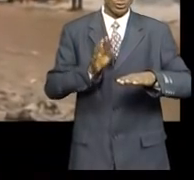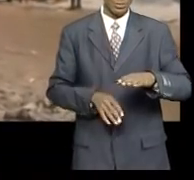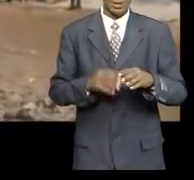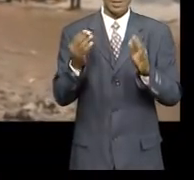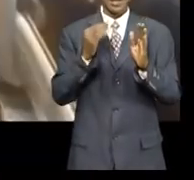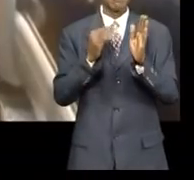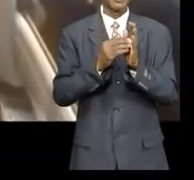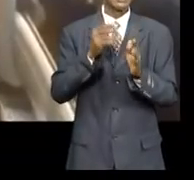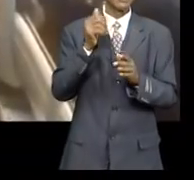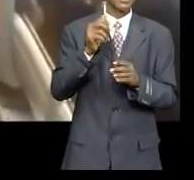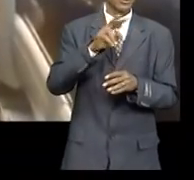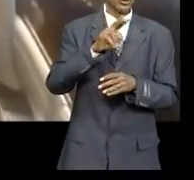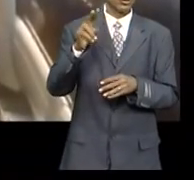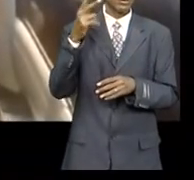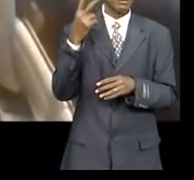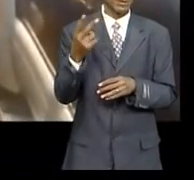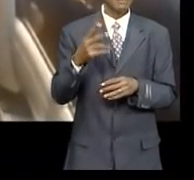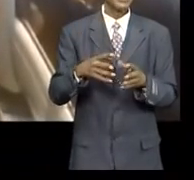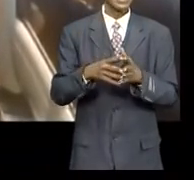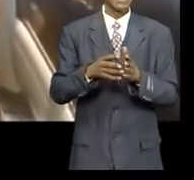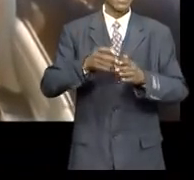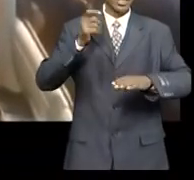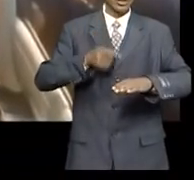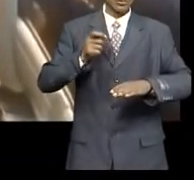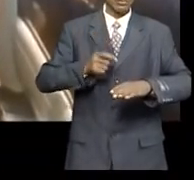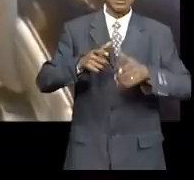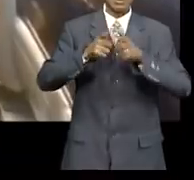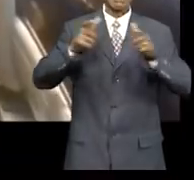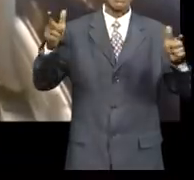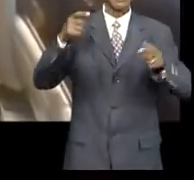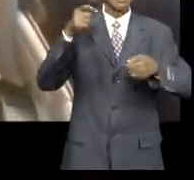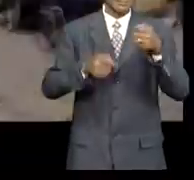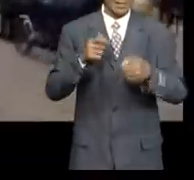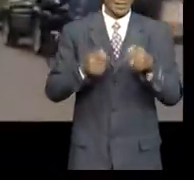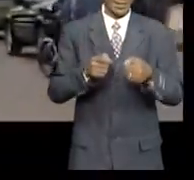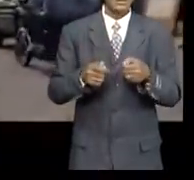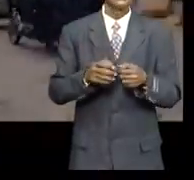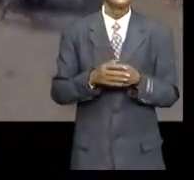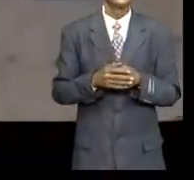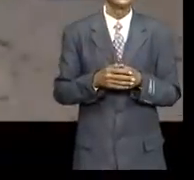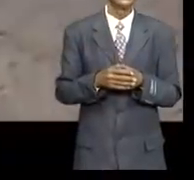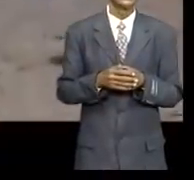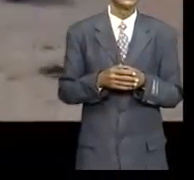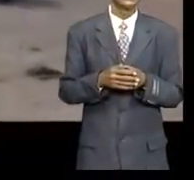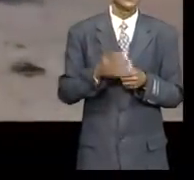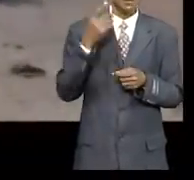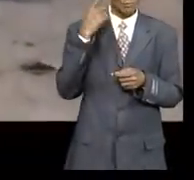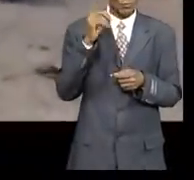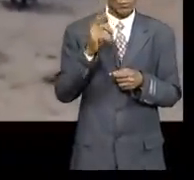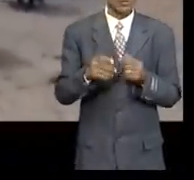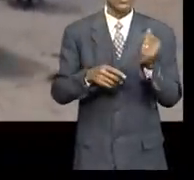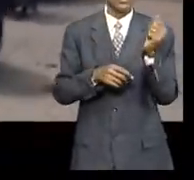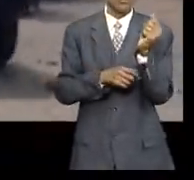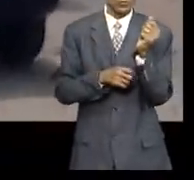29 janvier 2020 par le tribunal de grande instance Kinshasa-Matete sur samedi 19 juin 2021 vient couper court